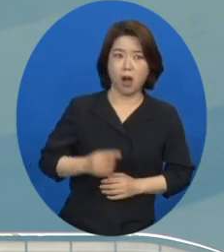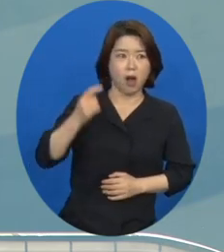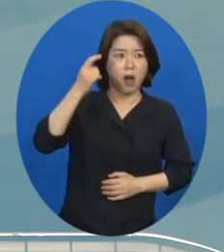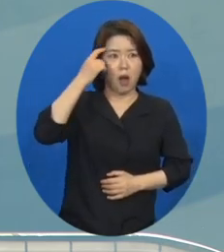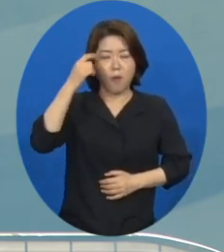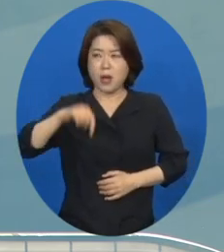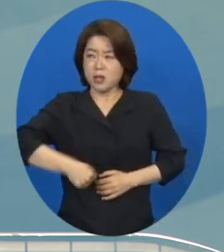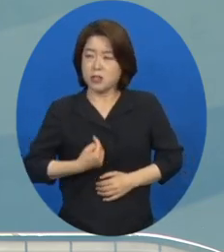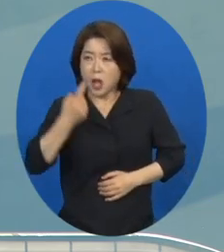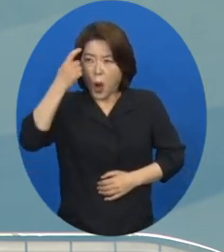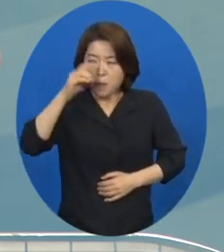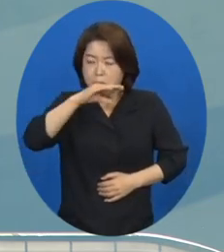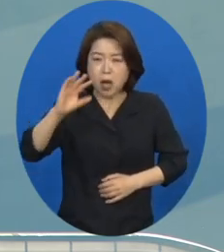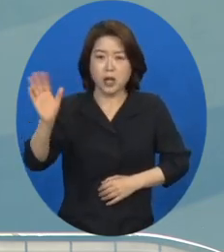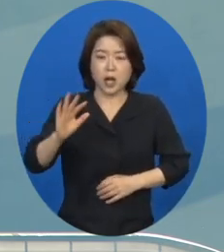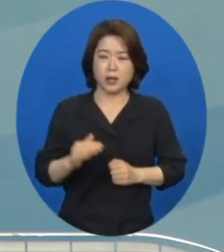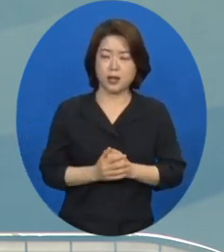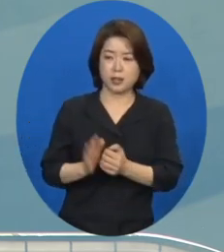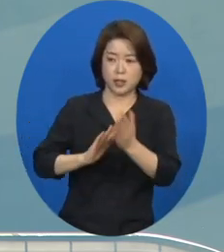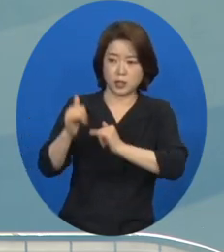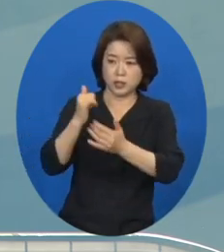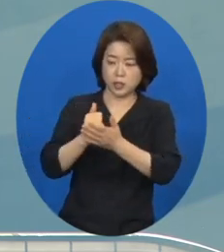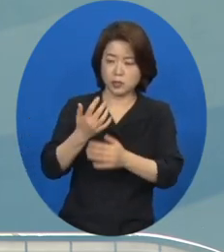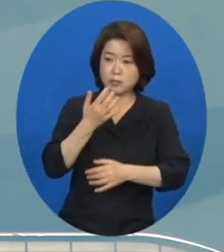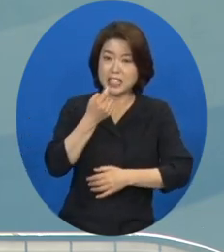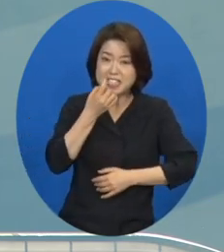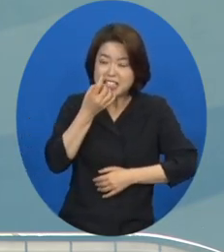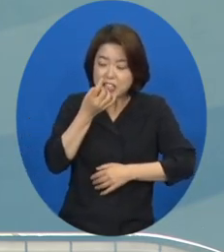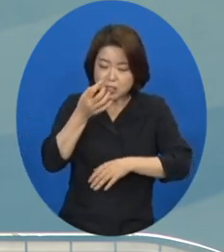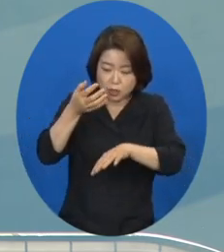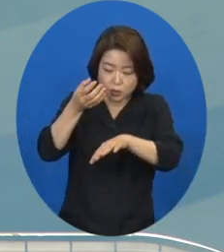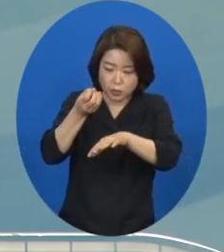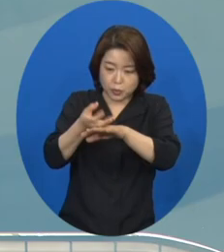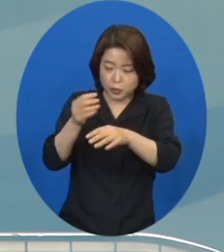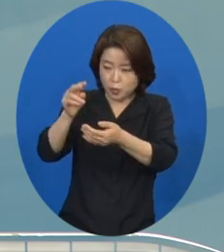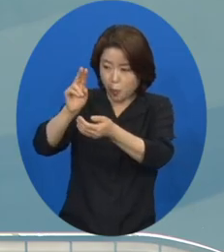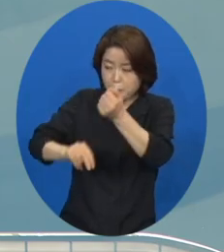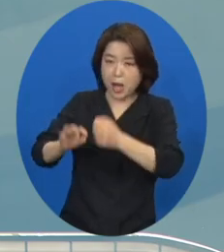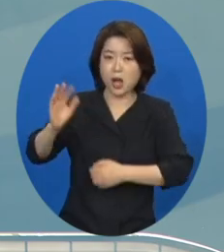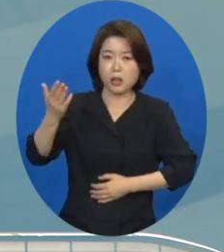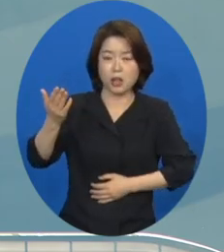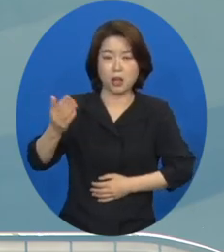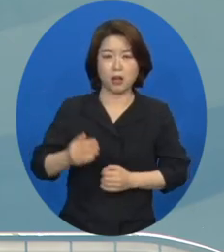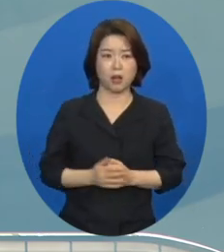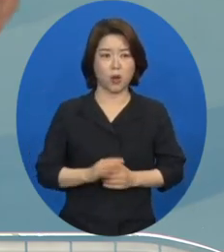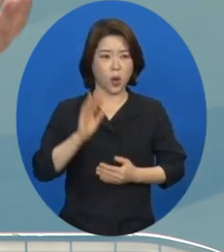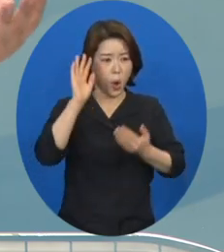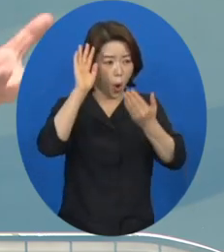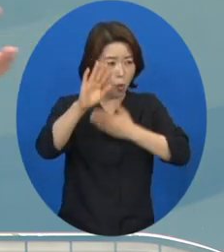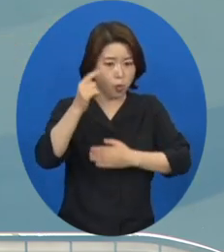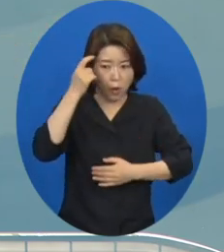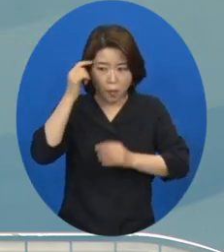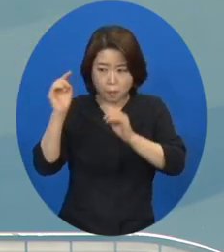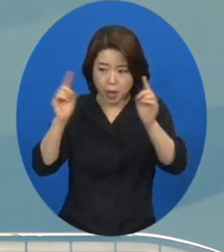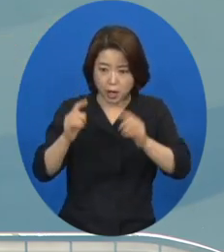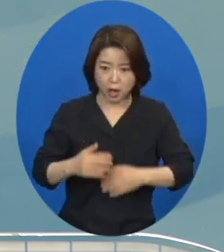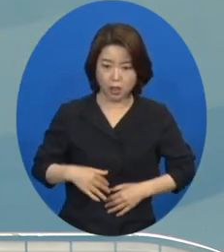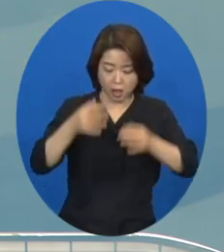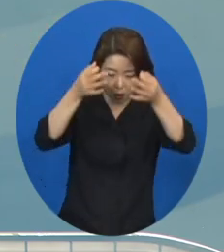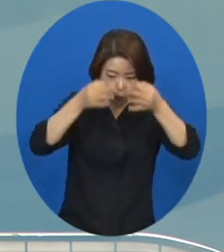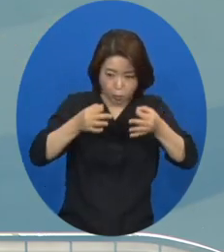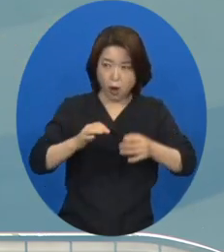거죠. 예수님을 은삼십에 팔게 되고 나중에 정신이 돌아오게 됐을 때 자기가 화들짝